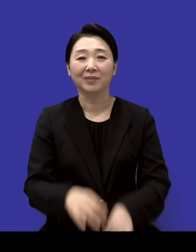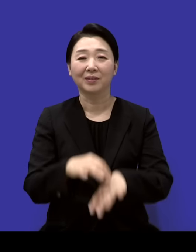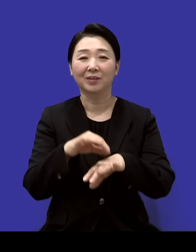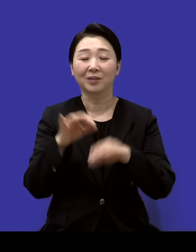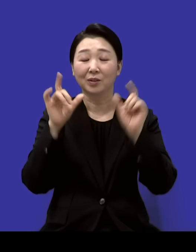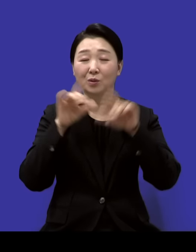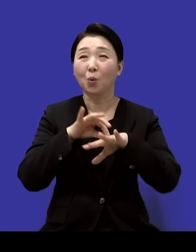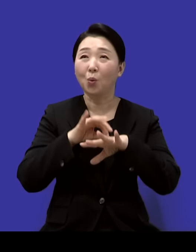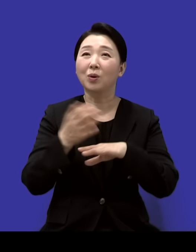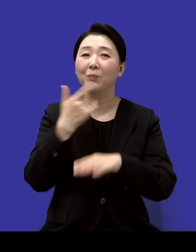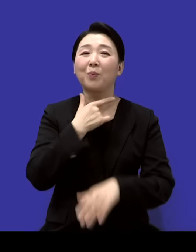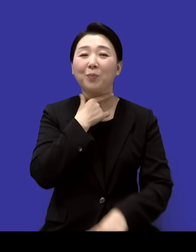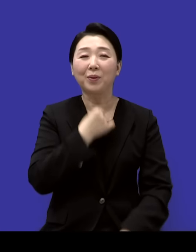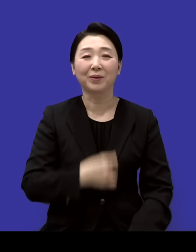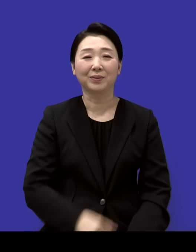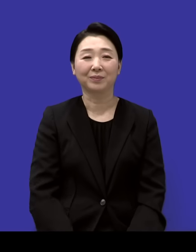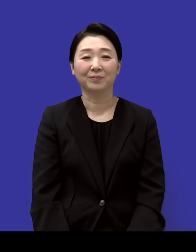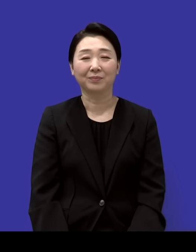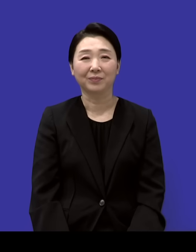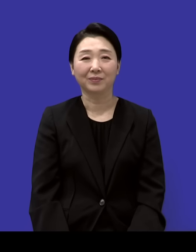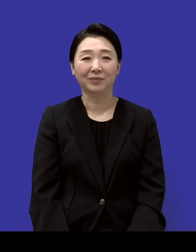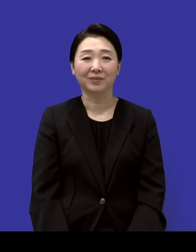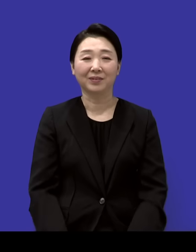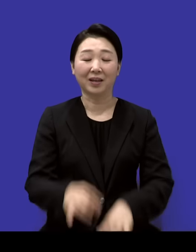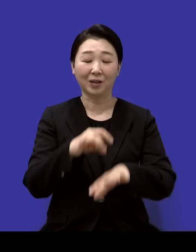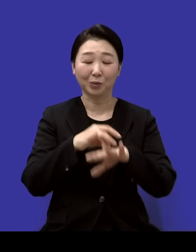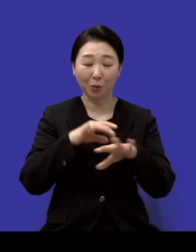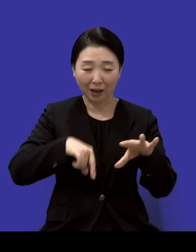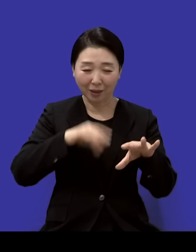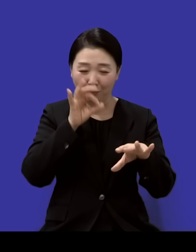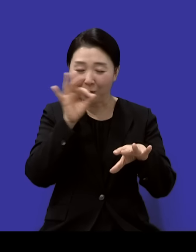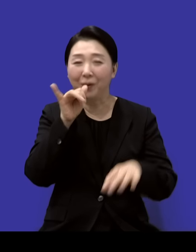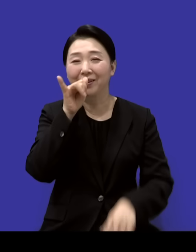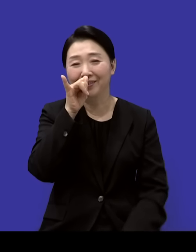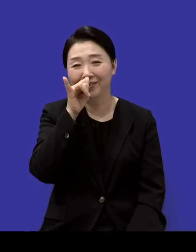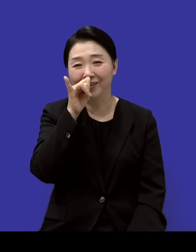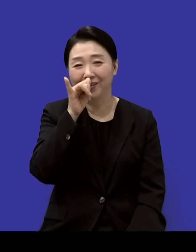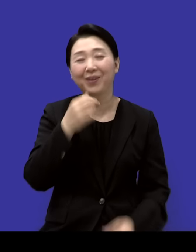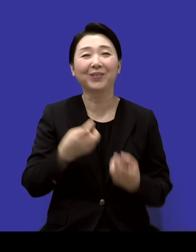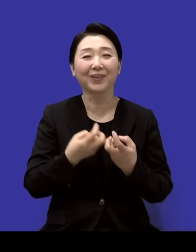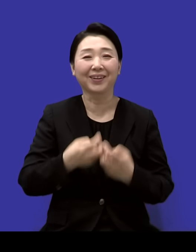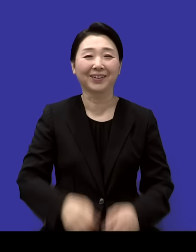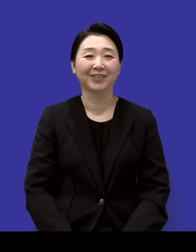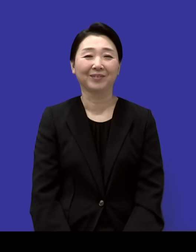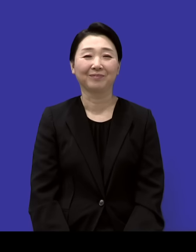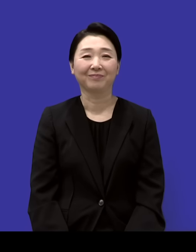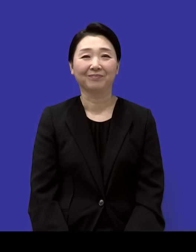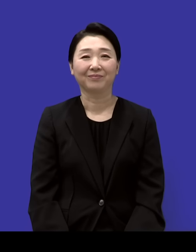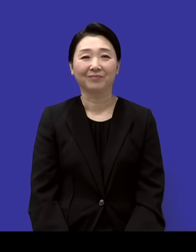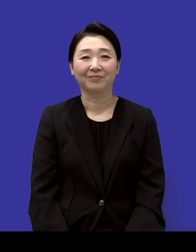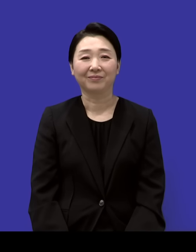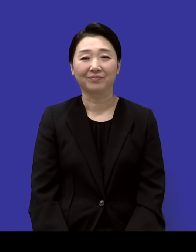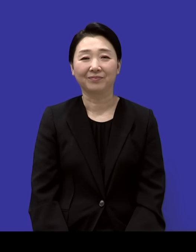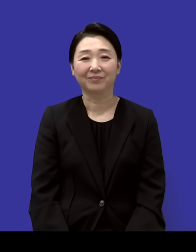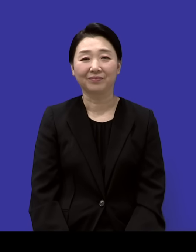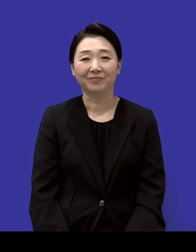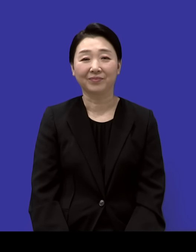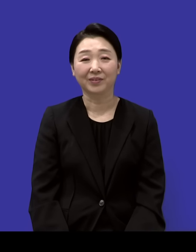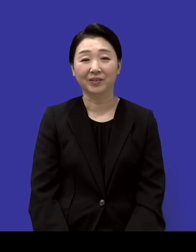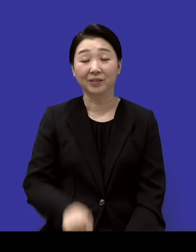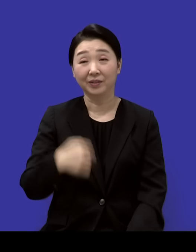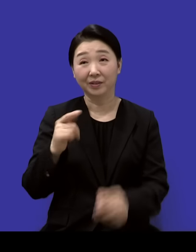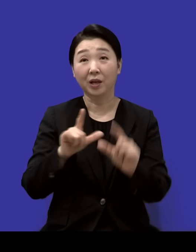소고기 먹고 싶다. 한우. 진짜 뼈가 통 비었어요 제가. 이렇게 미국산도 좋아요. 예. 이렇게 예. 했는데 참 그날 다음 날